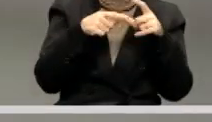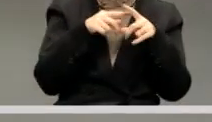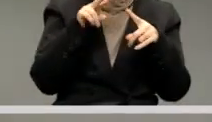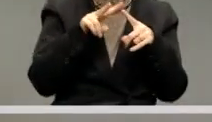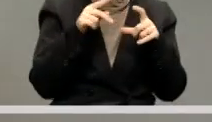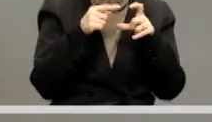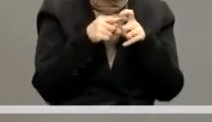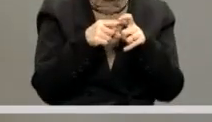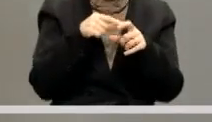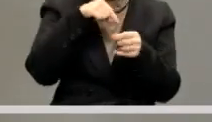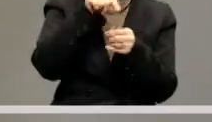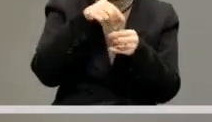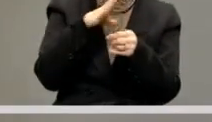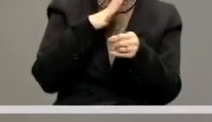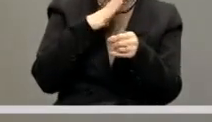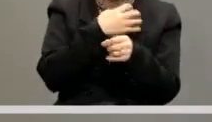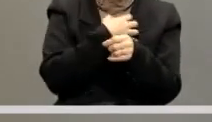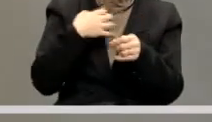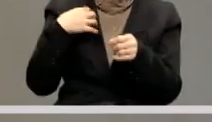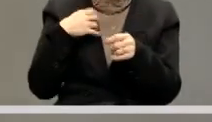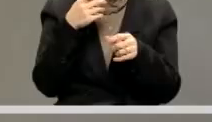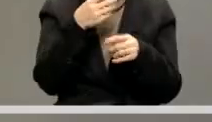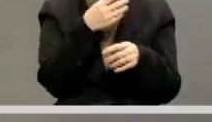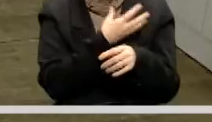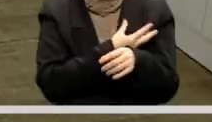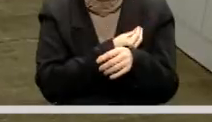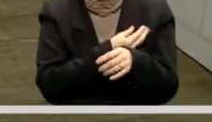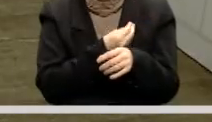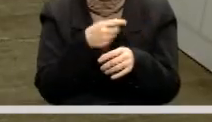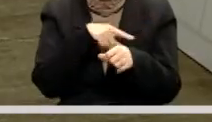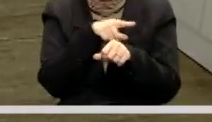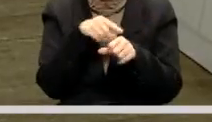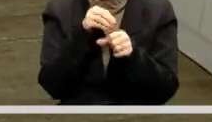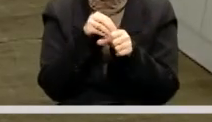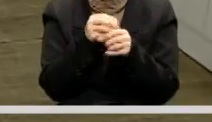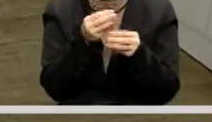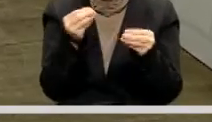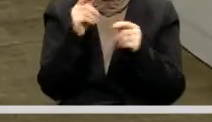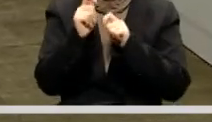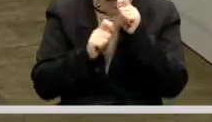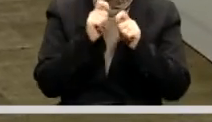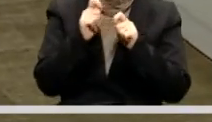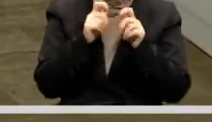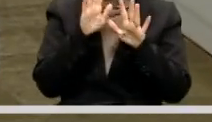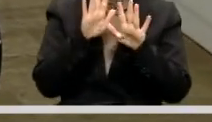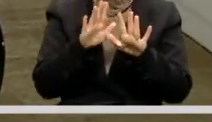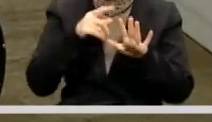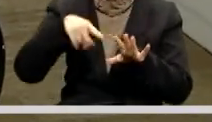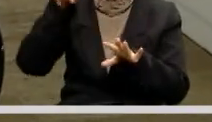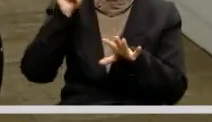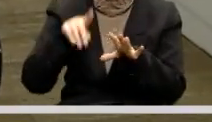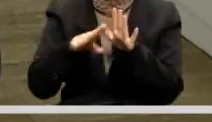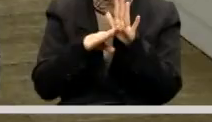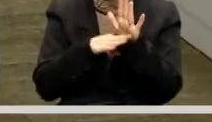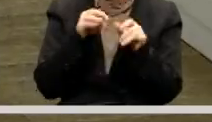özellikle anneler emzirme dönemlerinde çok kullanıyorlar. Ama günlük hayatımızda da hem sindirimi kolaylaştırmak için hem de uykuya